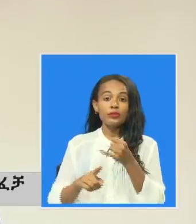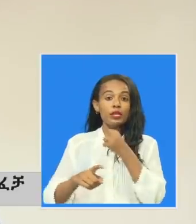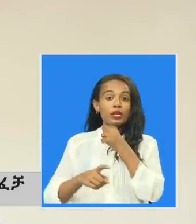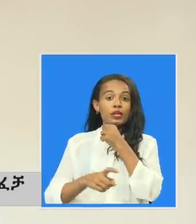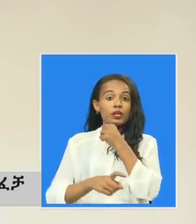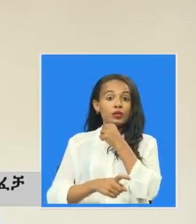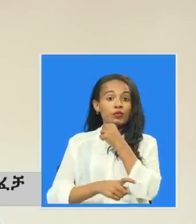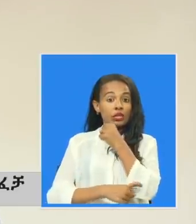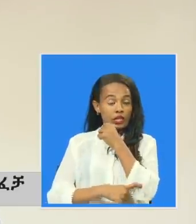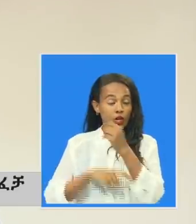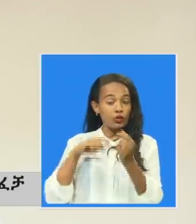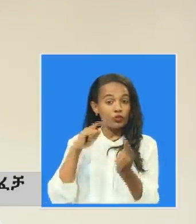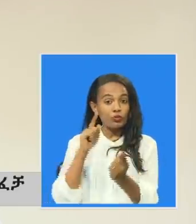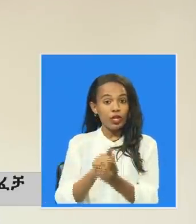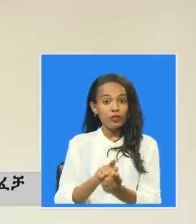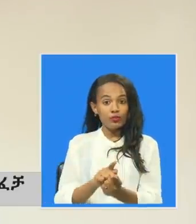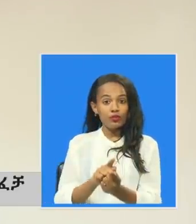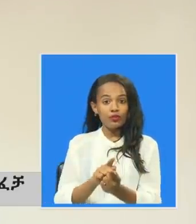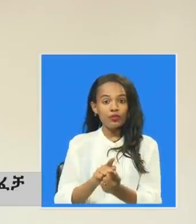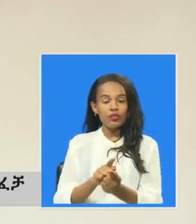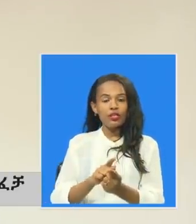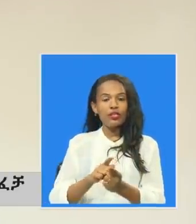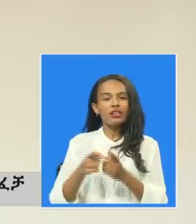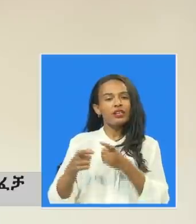ፈተናዎች ቢገጥሙንም